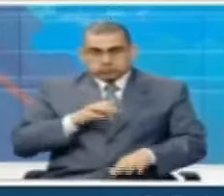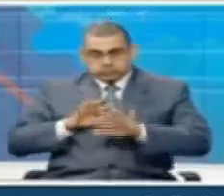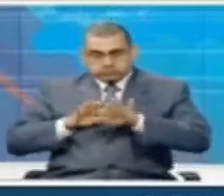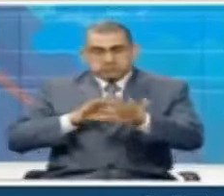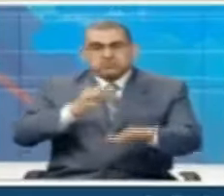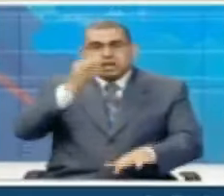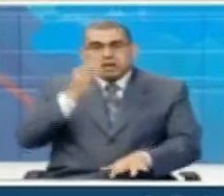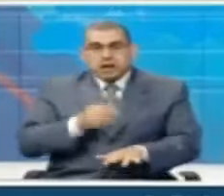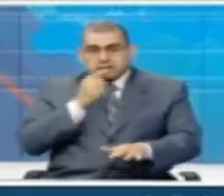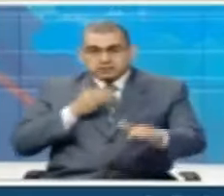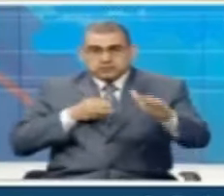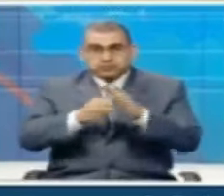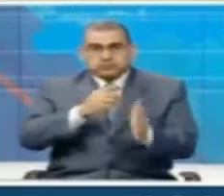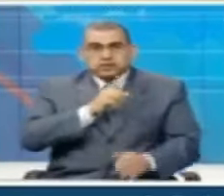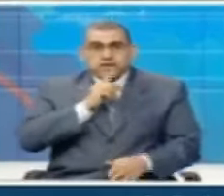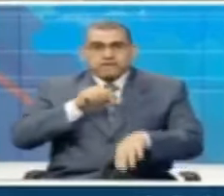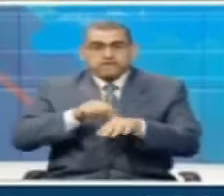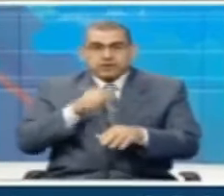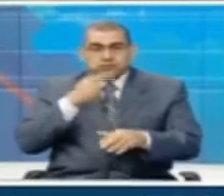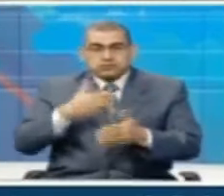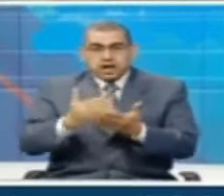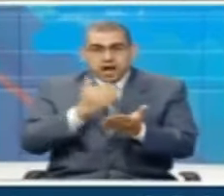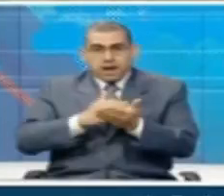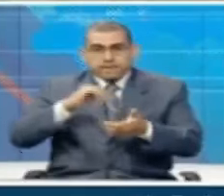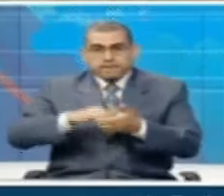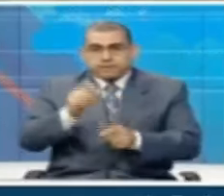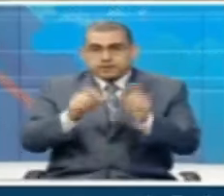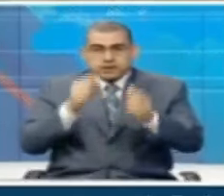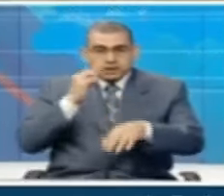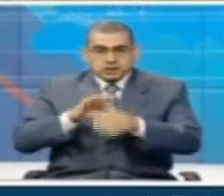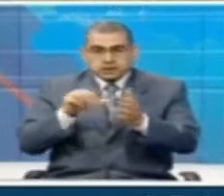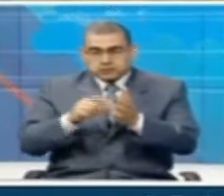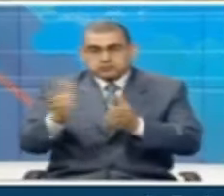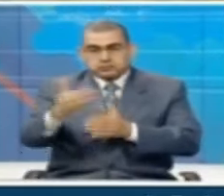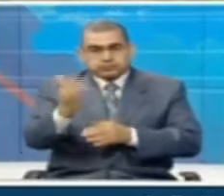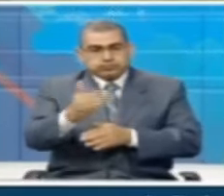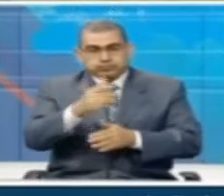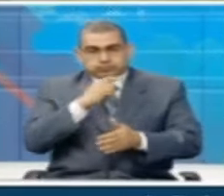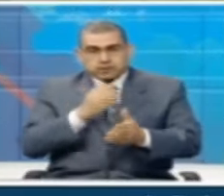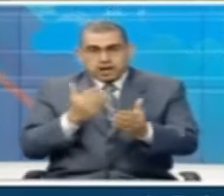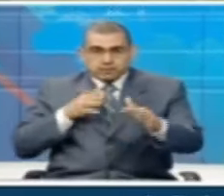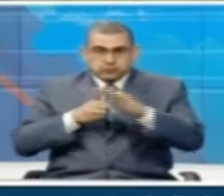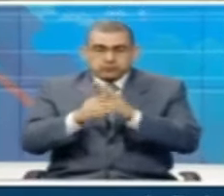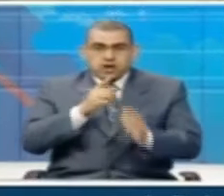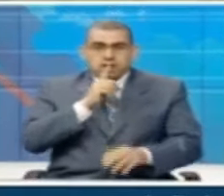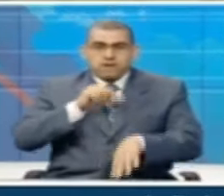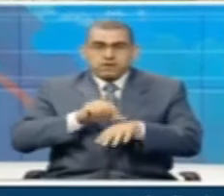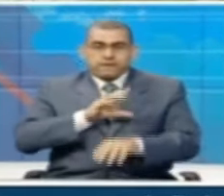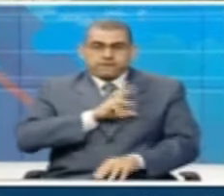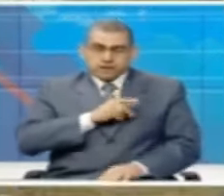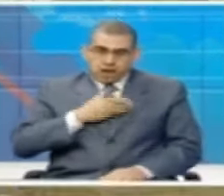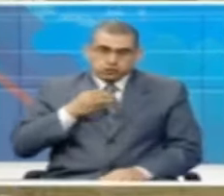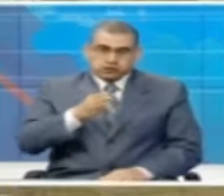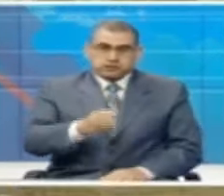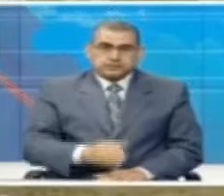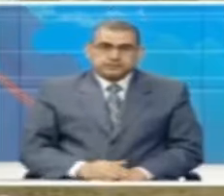نتنياهو بإتمام خطته لاجتياح المدينة بالتزامن مع إعداد خطة لإجلاء المدنيين قبل شن أي عملية في رفح